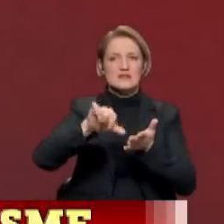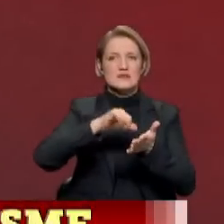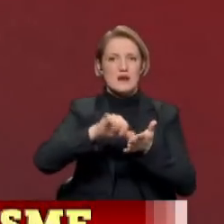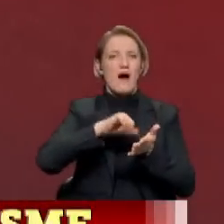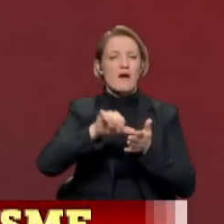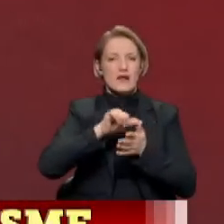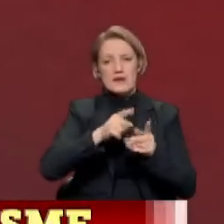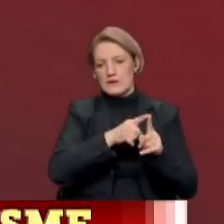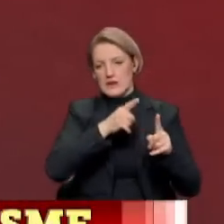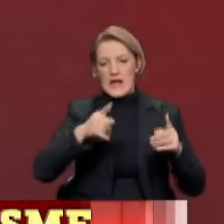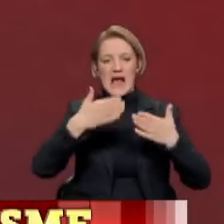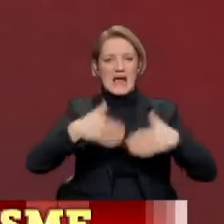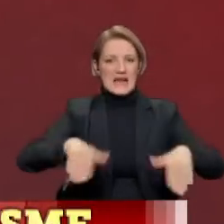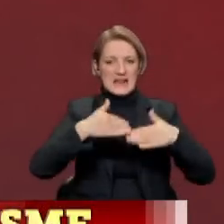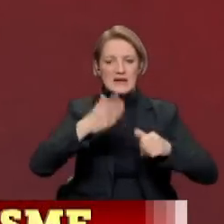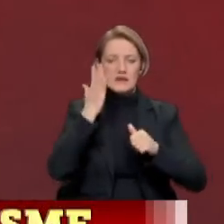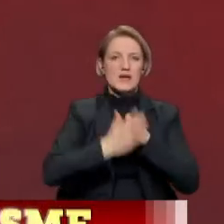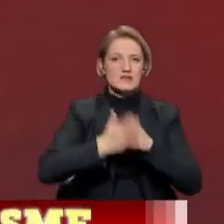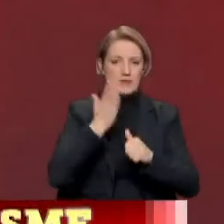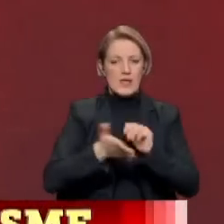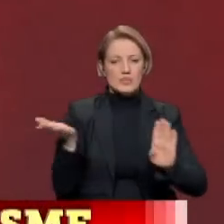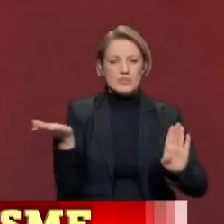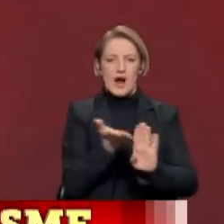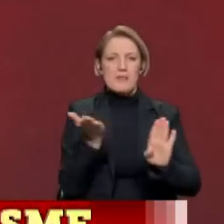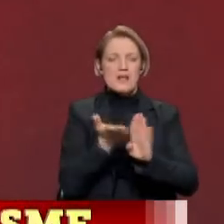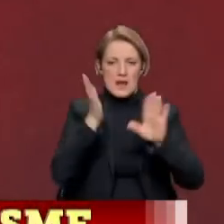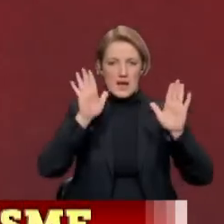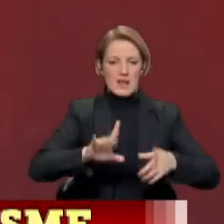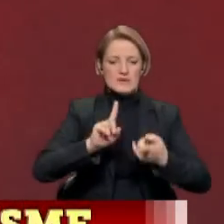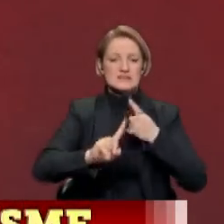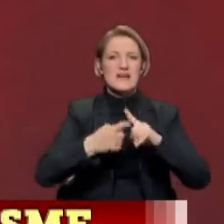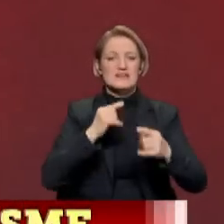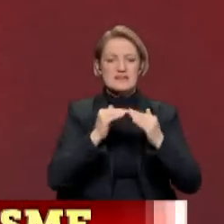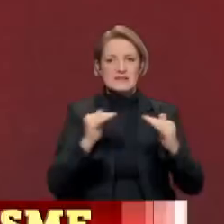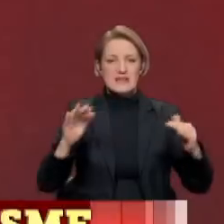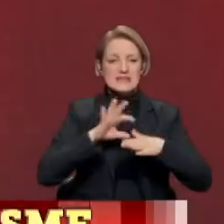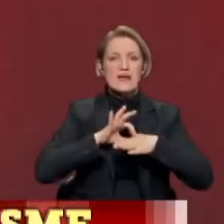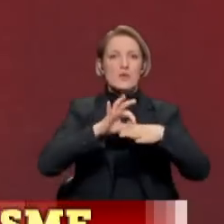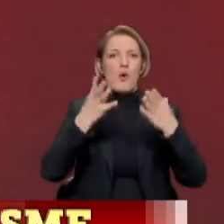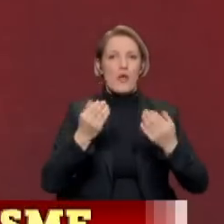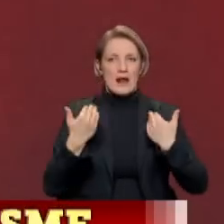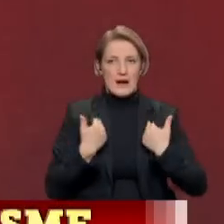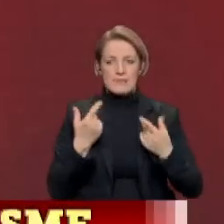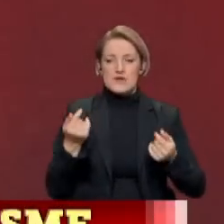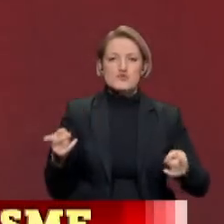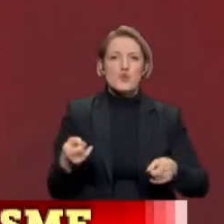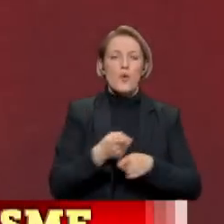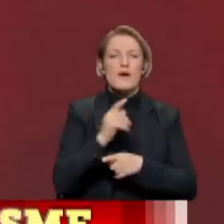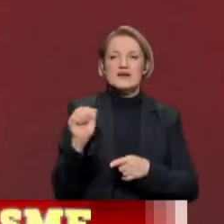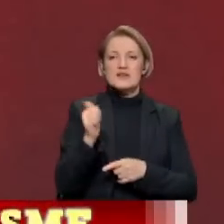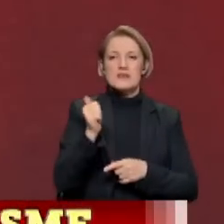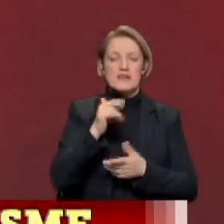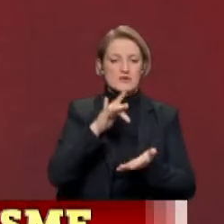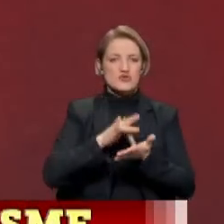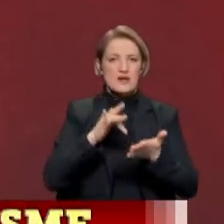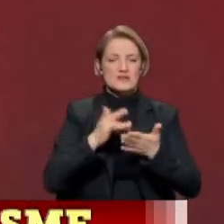vesayet odaklarının engellemelerine, yasaklamalarına ve darbelerine maruz kalmış bir siyasi çizginin temsilcisi olarak birçok kıymetli ceza